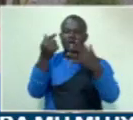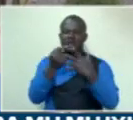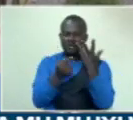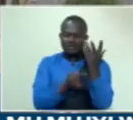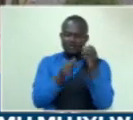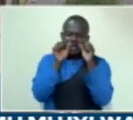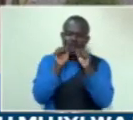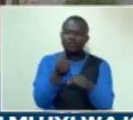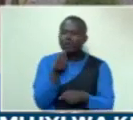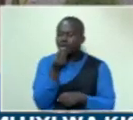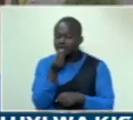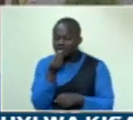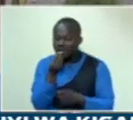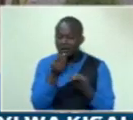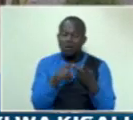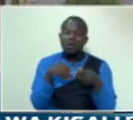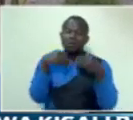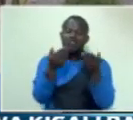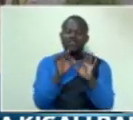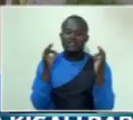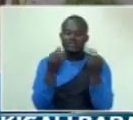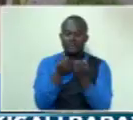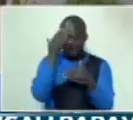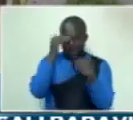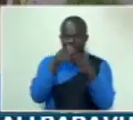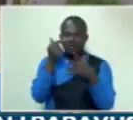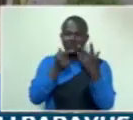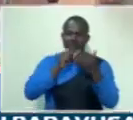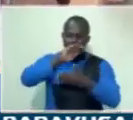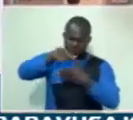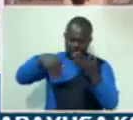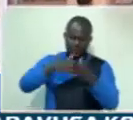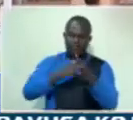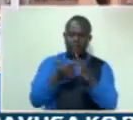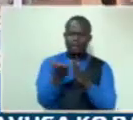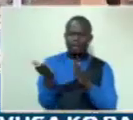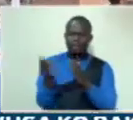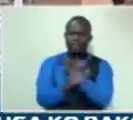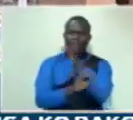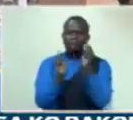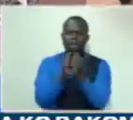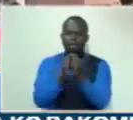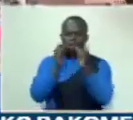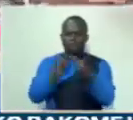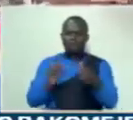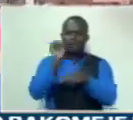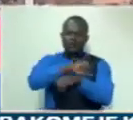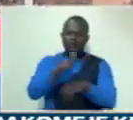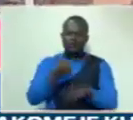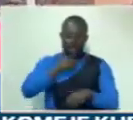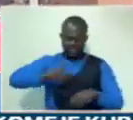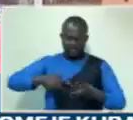abasha gufungura cyangwa se kugaburira umuryango we kuko niho ibintu byose bihera ibihugu cumi ibyaje imbere y'ibindi ni